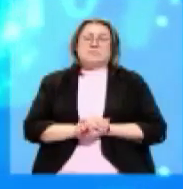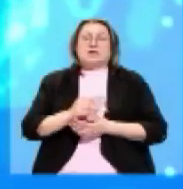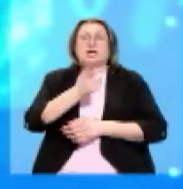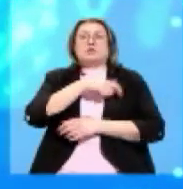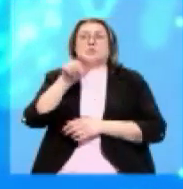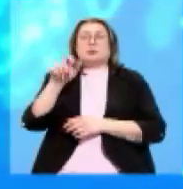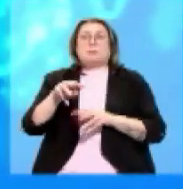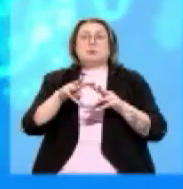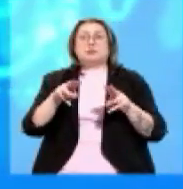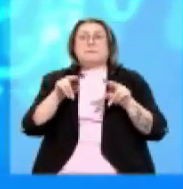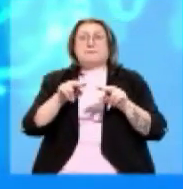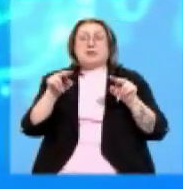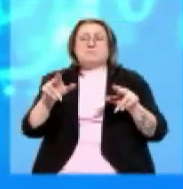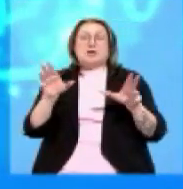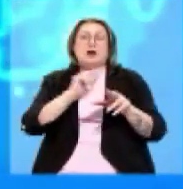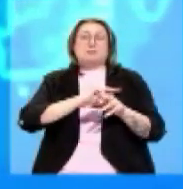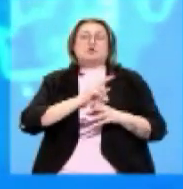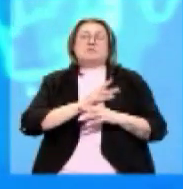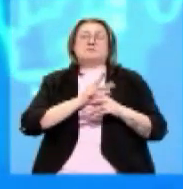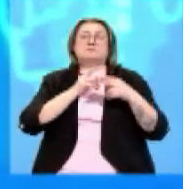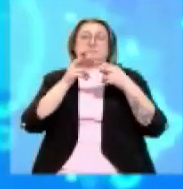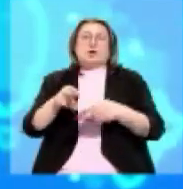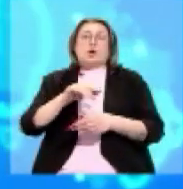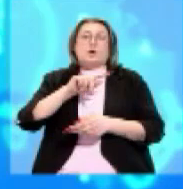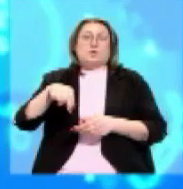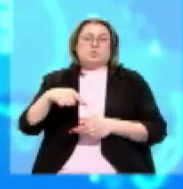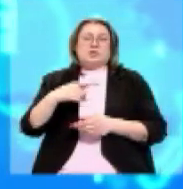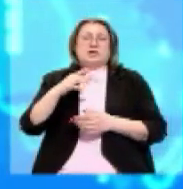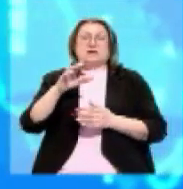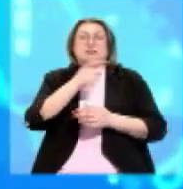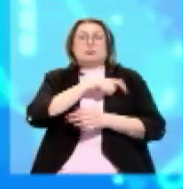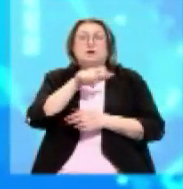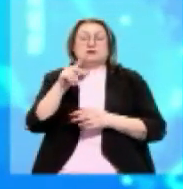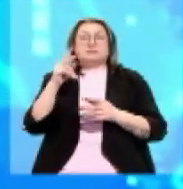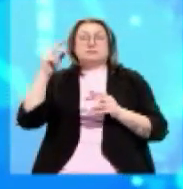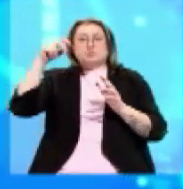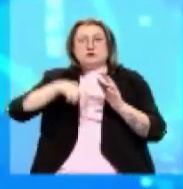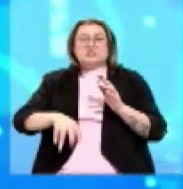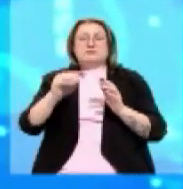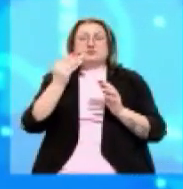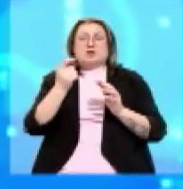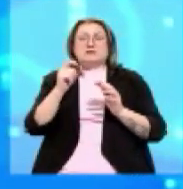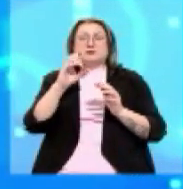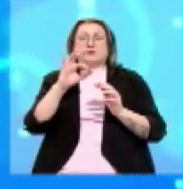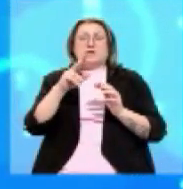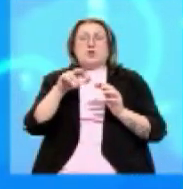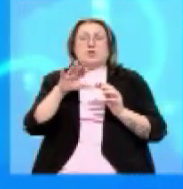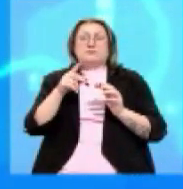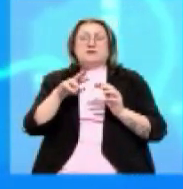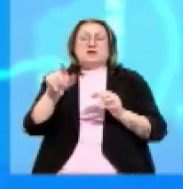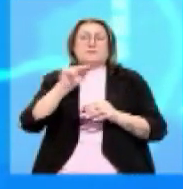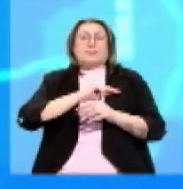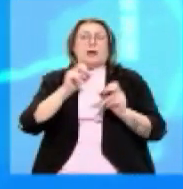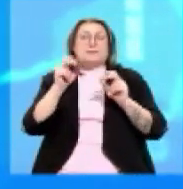Депутаты Мажилиса парламента с рабочим визитом посетили Рудный. Избранники народа спустились в шахту «Соколовская», где